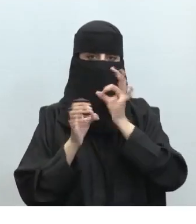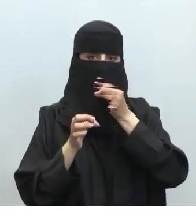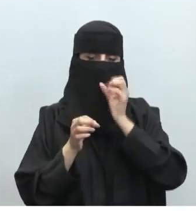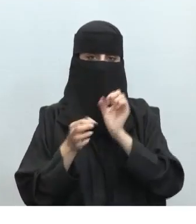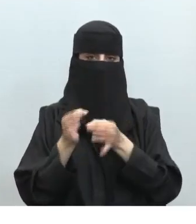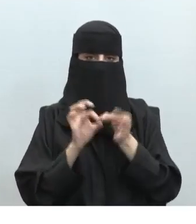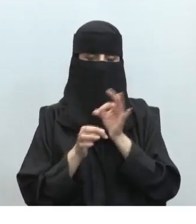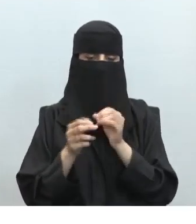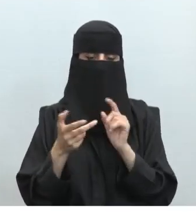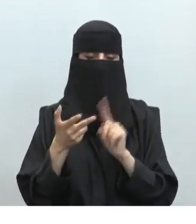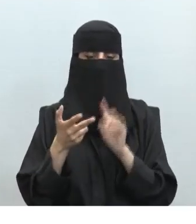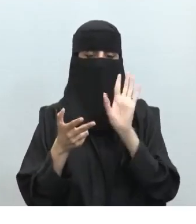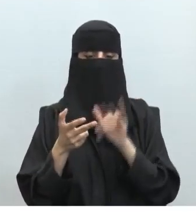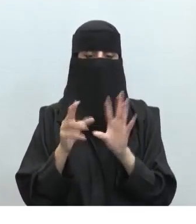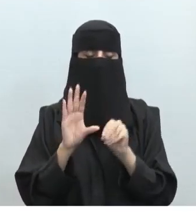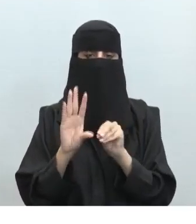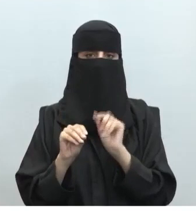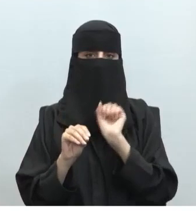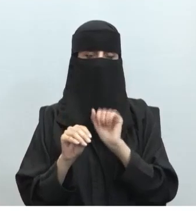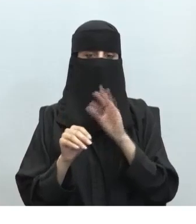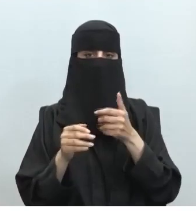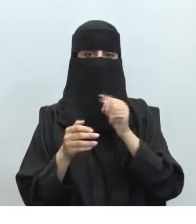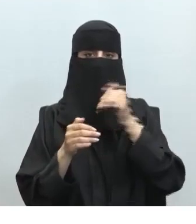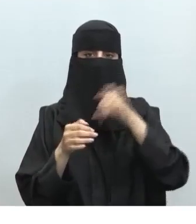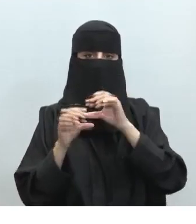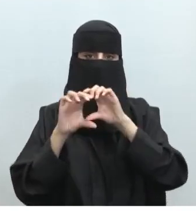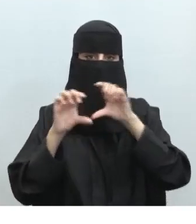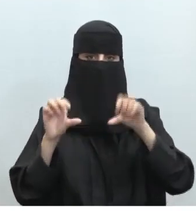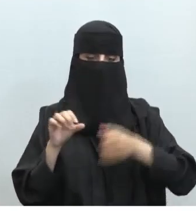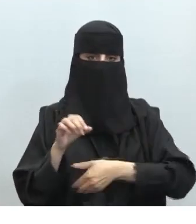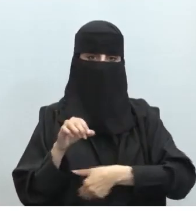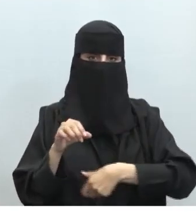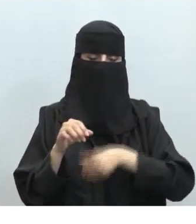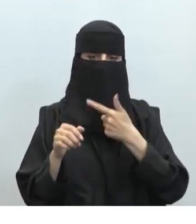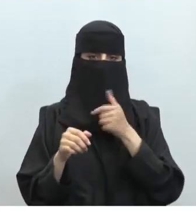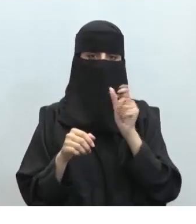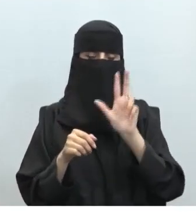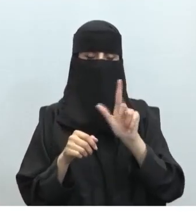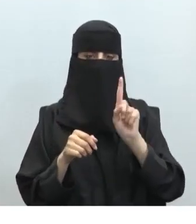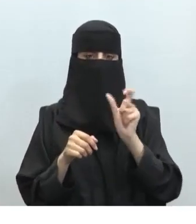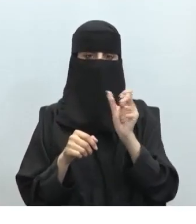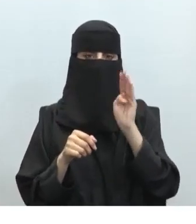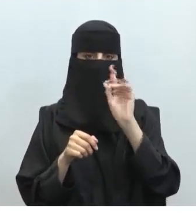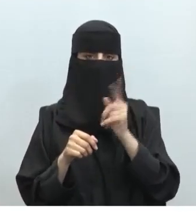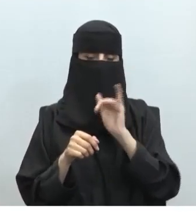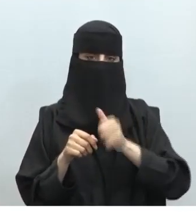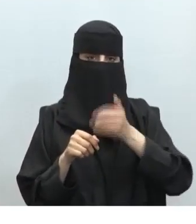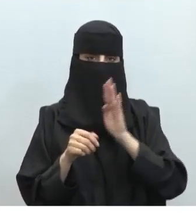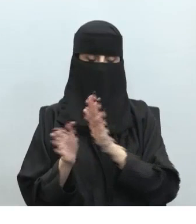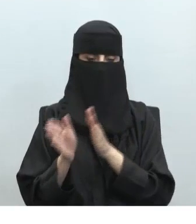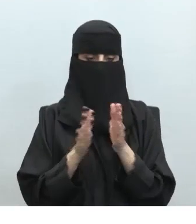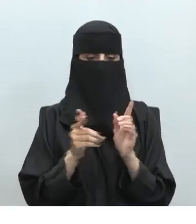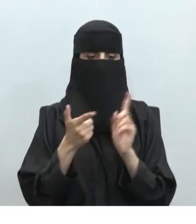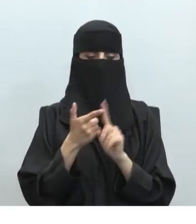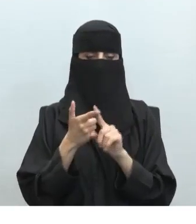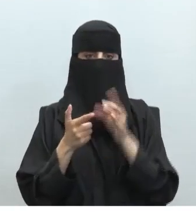ايضا هنالك متممات انزيم البنكرياس ومن الامراض المتنحيه التي ظهرت معنا ظهر معنا مرض